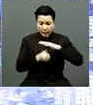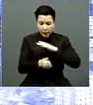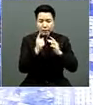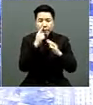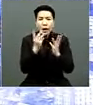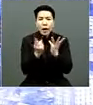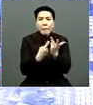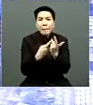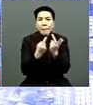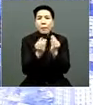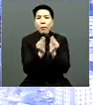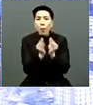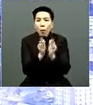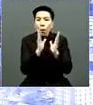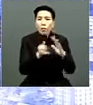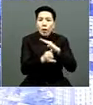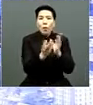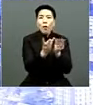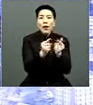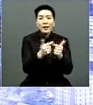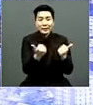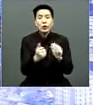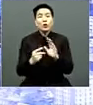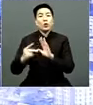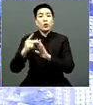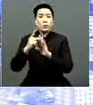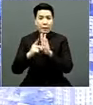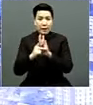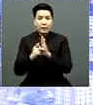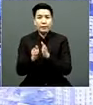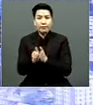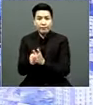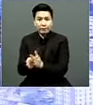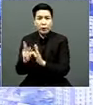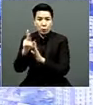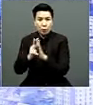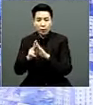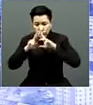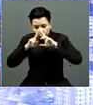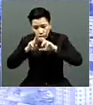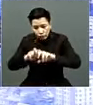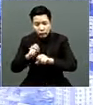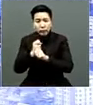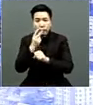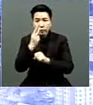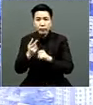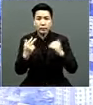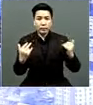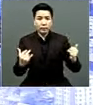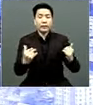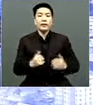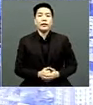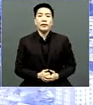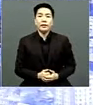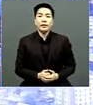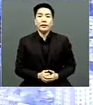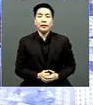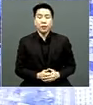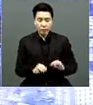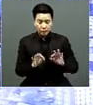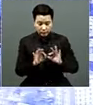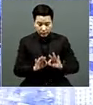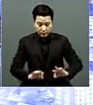างด้านเรื่องของกฎหมายนะครับก็ให้คณะกรรมการเฉพาะกิจด้านกฎหมายศึกษาดูนะครับเรื่องของความจ